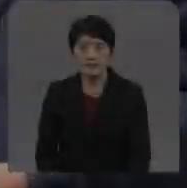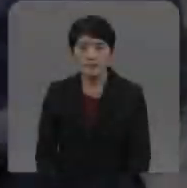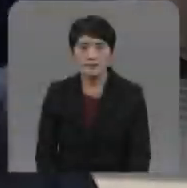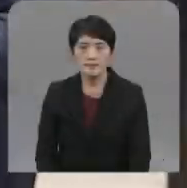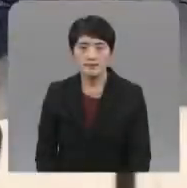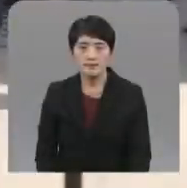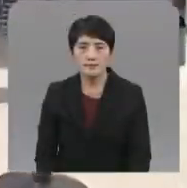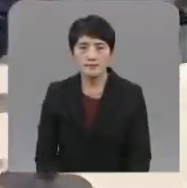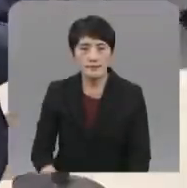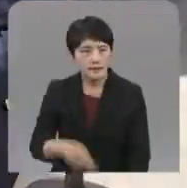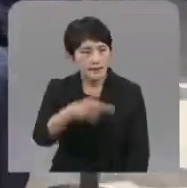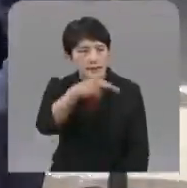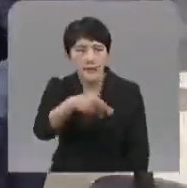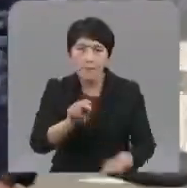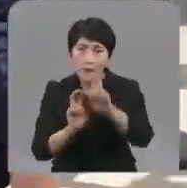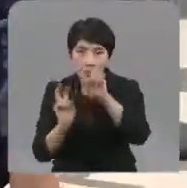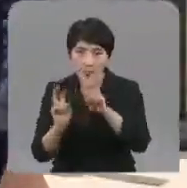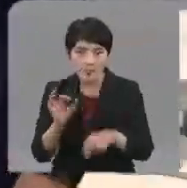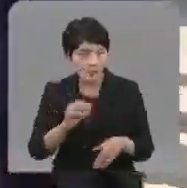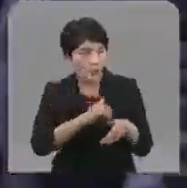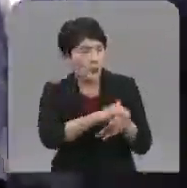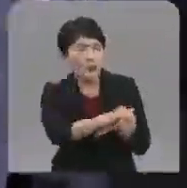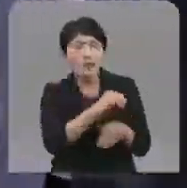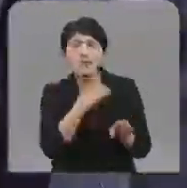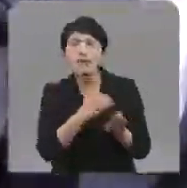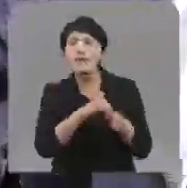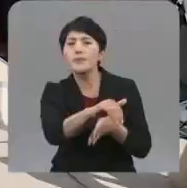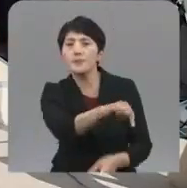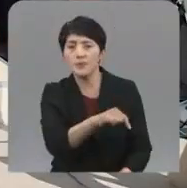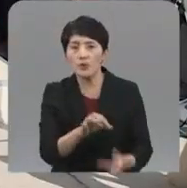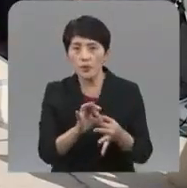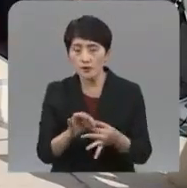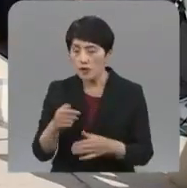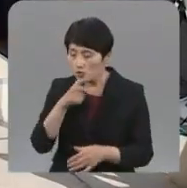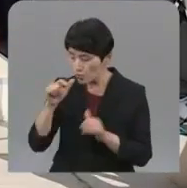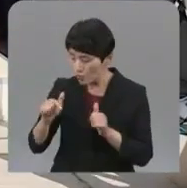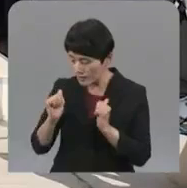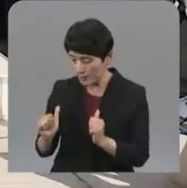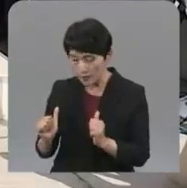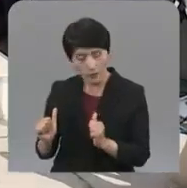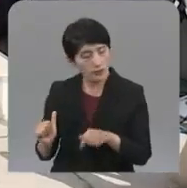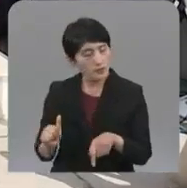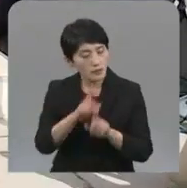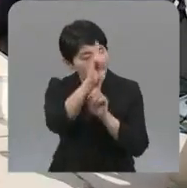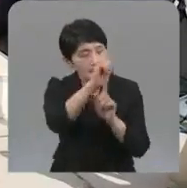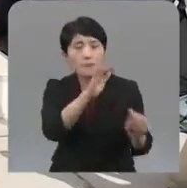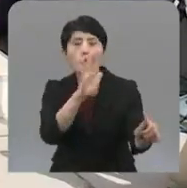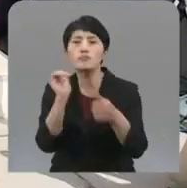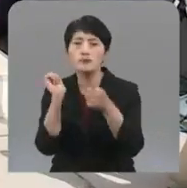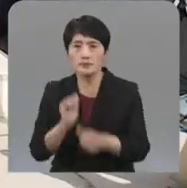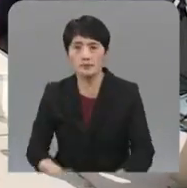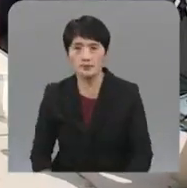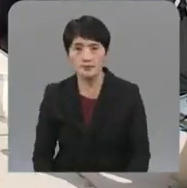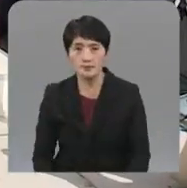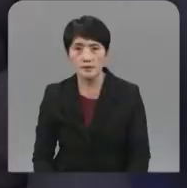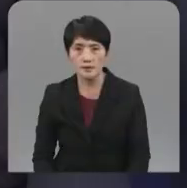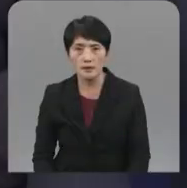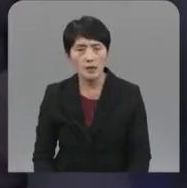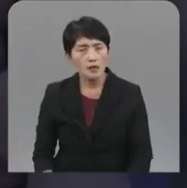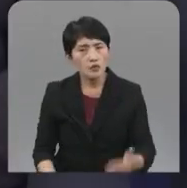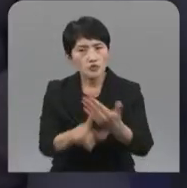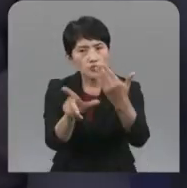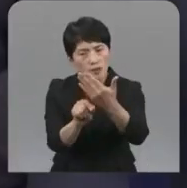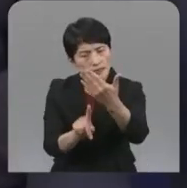председатель главный оппозиционные демократические партии то более Джейми ООН вызван на допрос в прокуратуру города